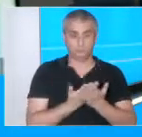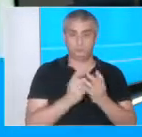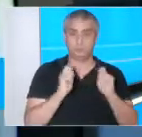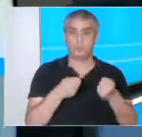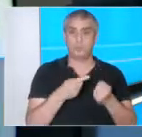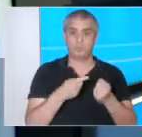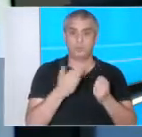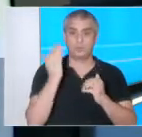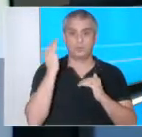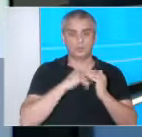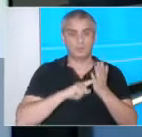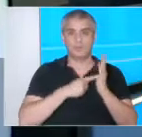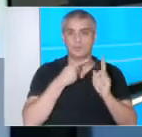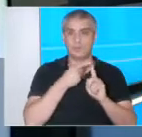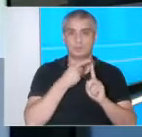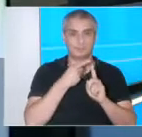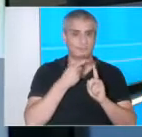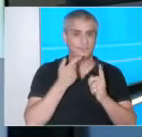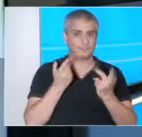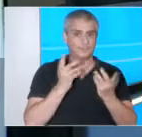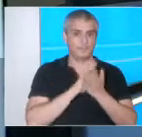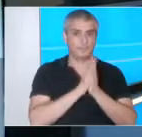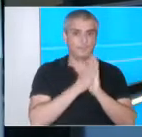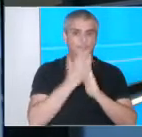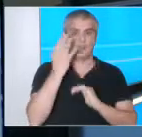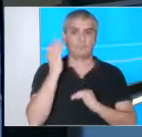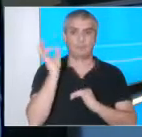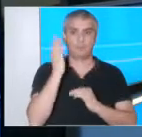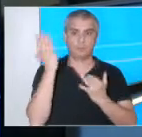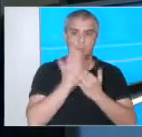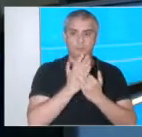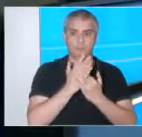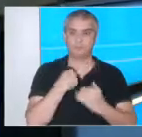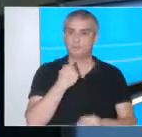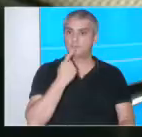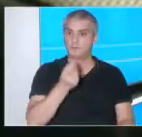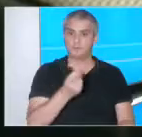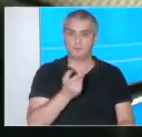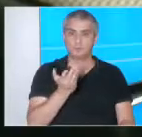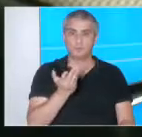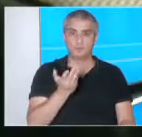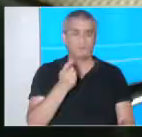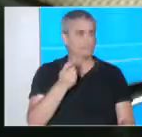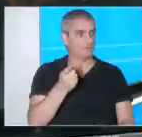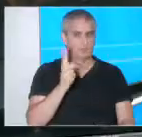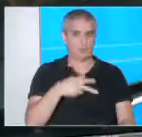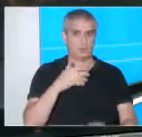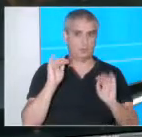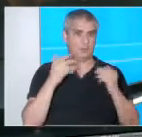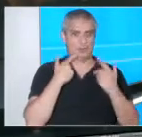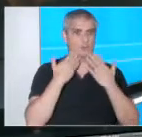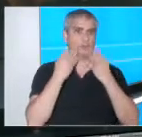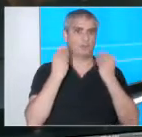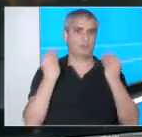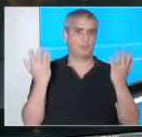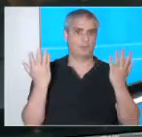השולחן, מורידים את היעדים. מה זה מורידים? חותכים אותם בלמעלה מ-50%. ואני אומר לך שלא נעמוד בהם, נו. אז אתה יכול לברר, להגיד תודה